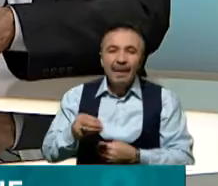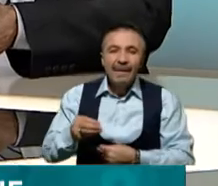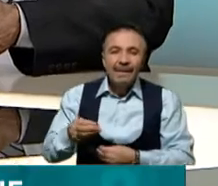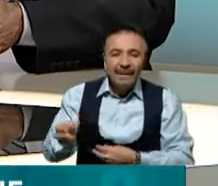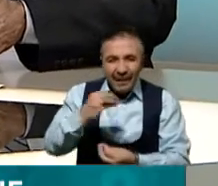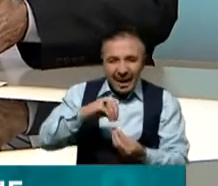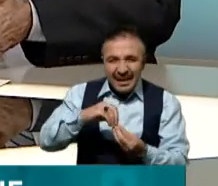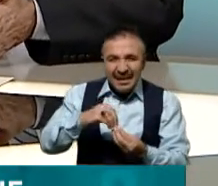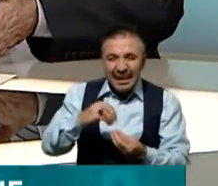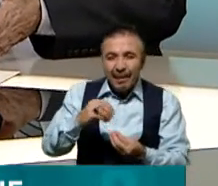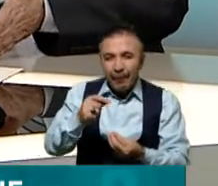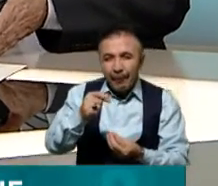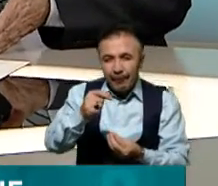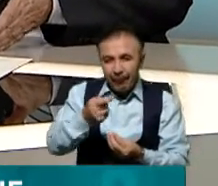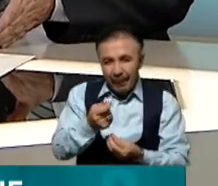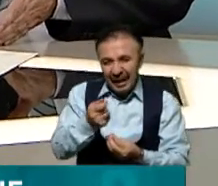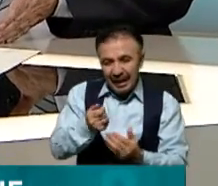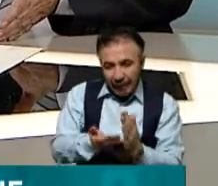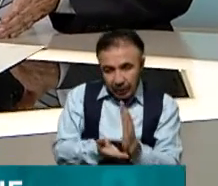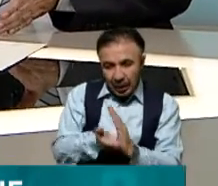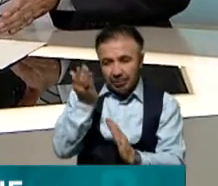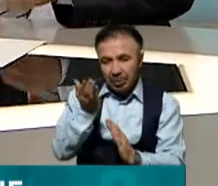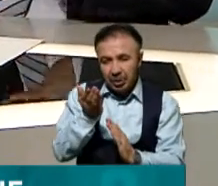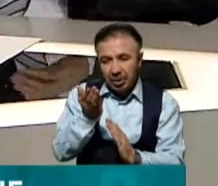nemalanmış. Daha çok kardeşimizin sorusunu soruyor. Evet, soru